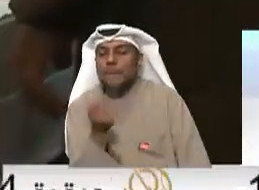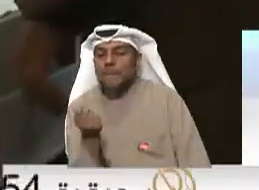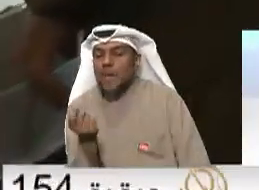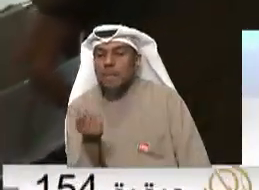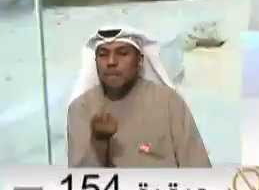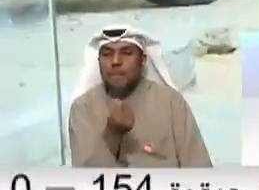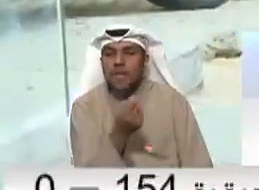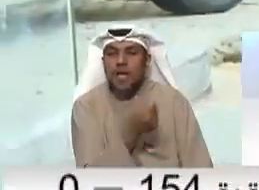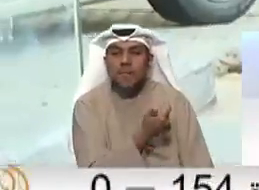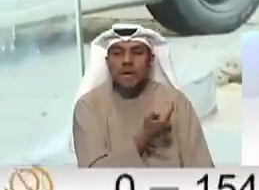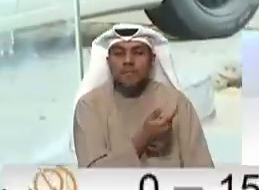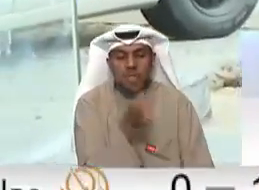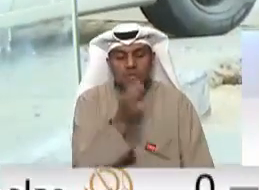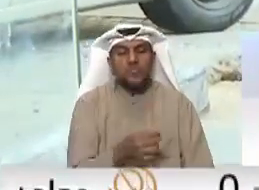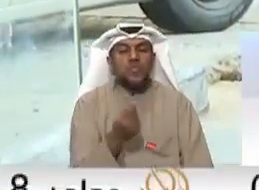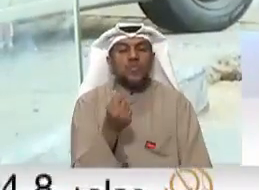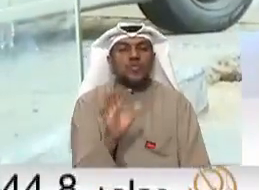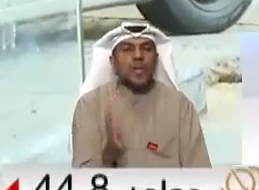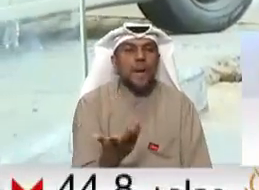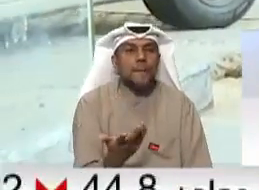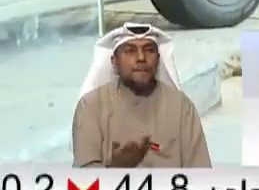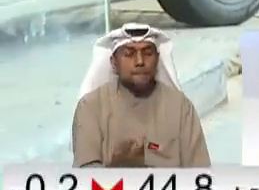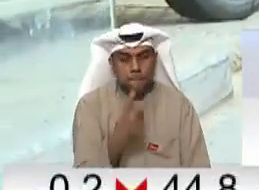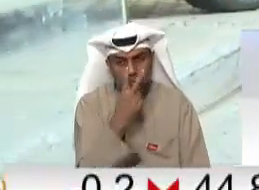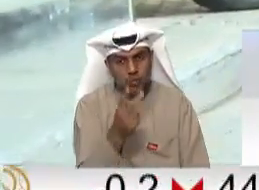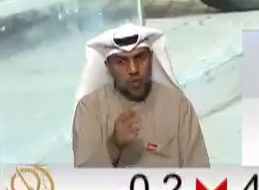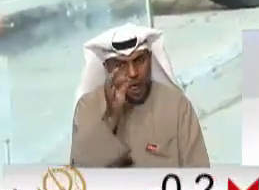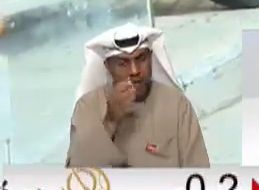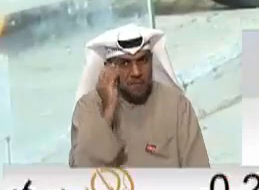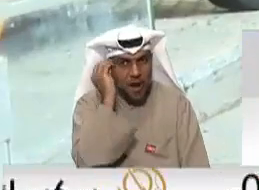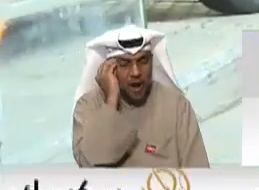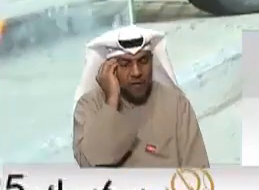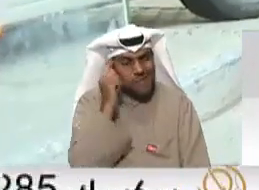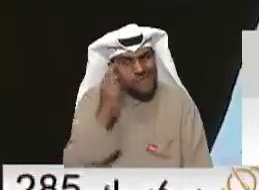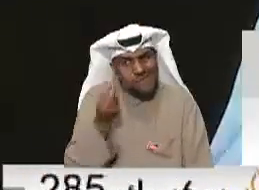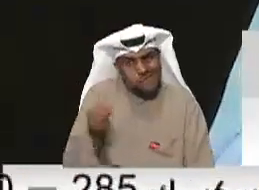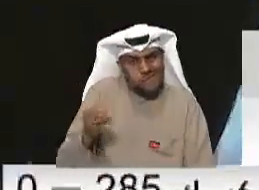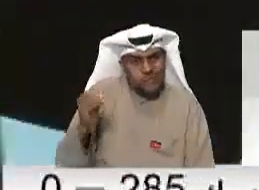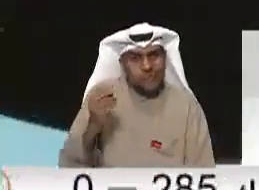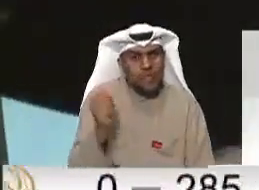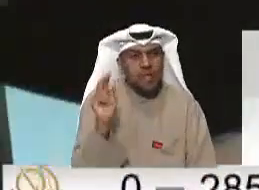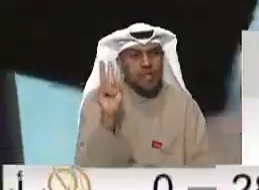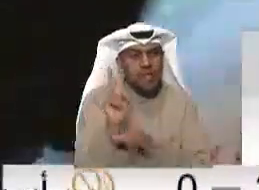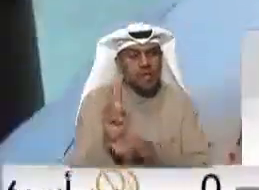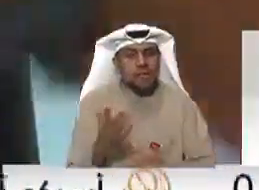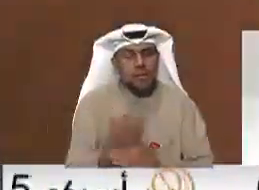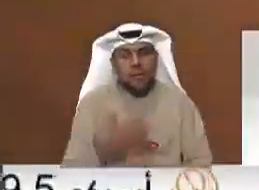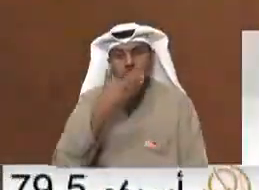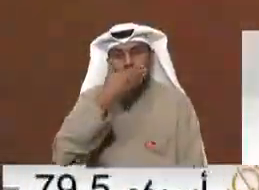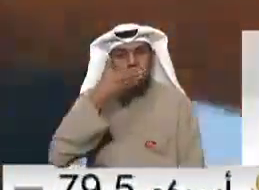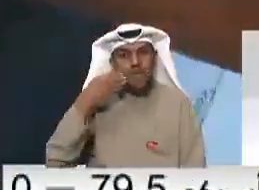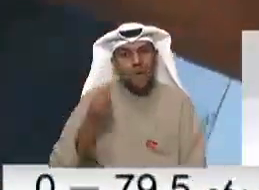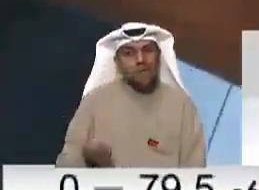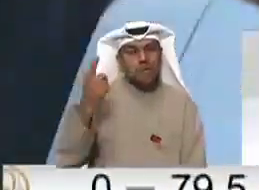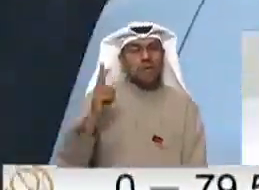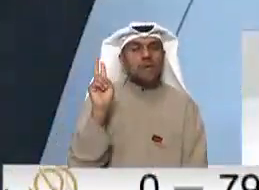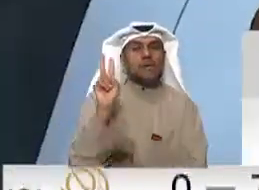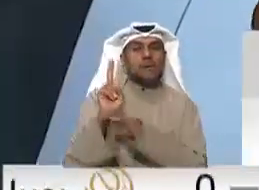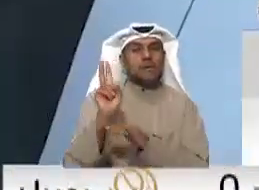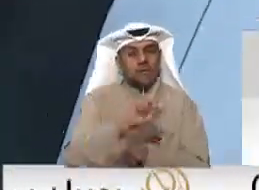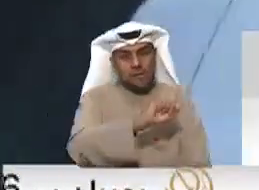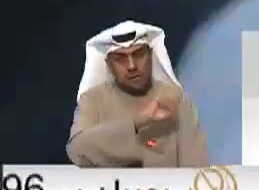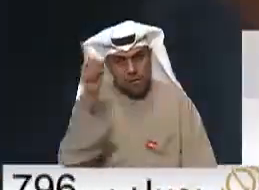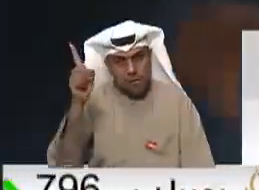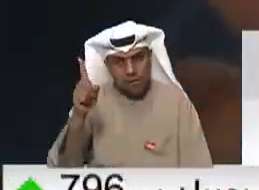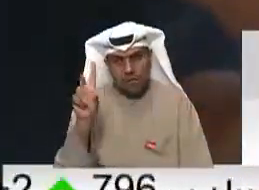وتحديد أسعارها في وزارة التجارة والصناعة لرصد ومتابعة أسعار السلع قبل شهر رمضان المبارك. اليوم احنا من